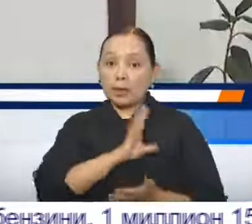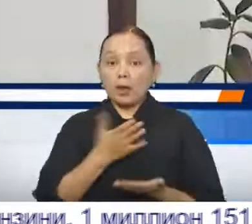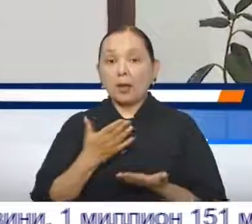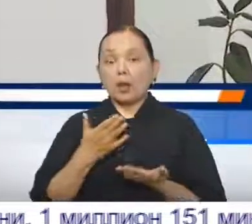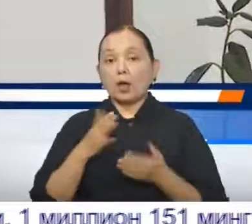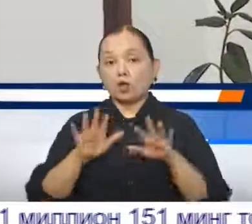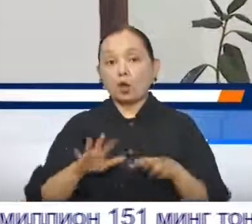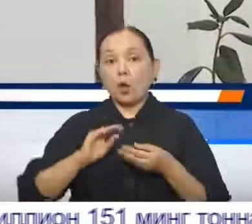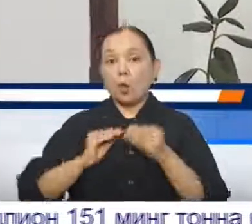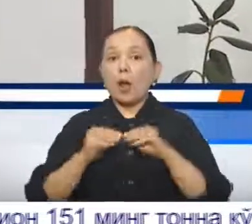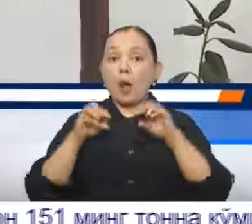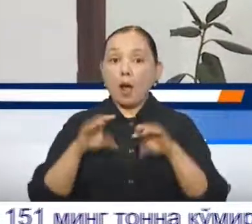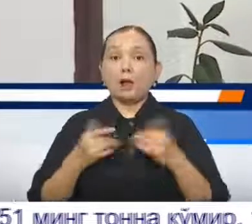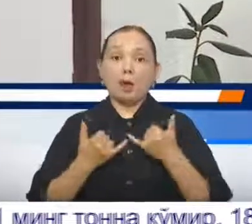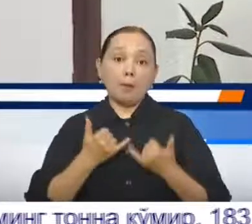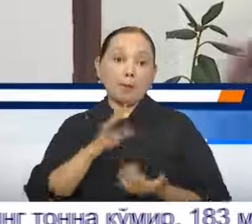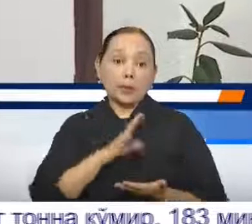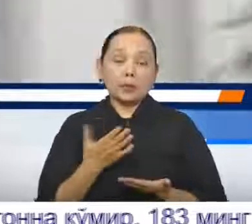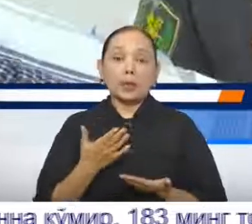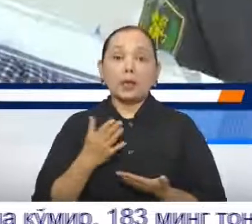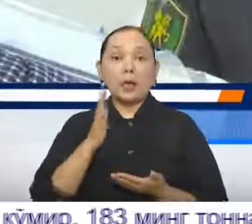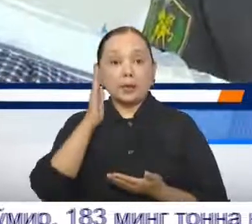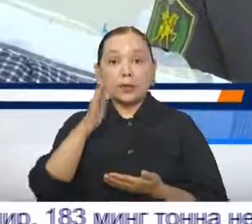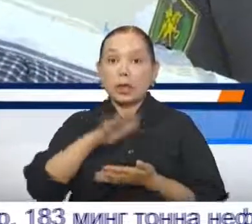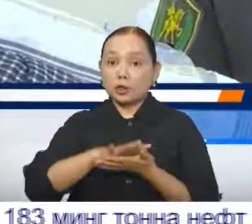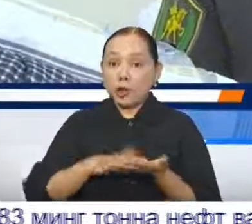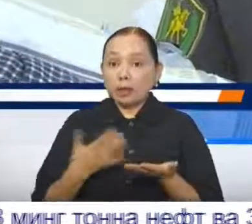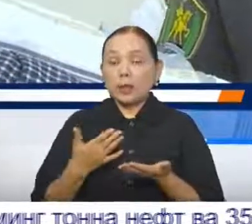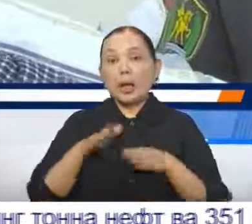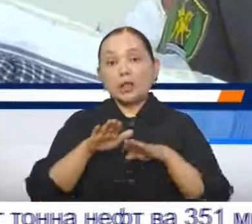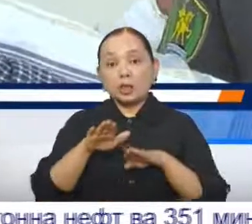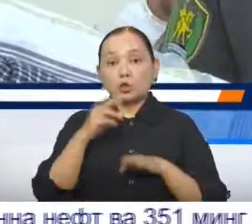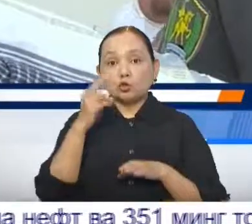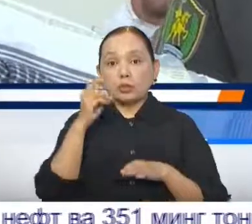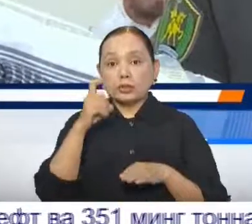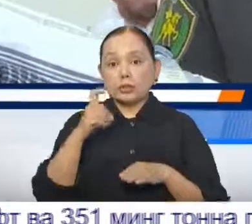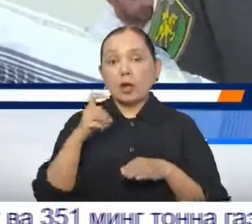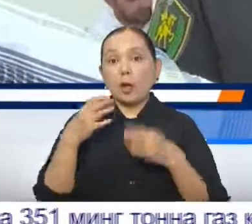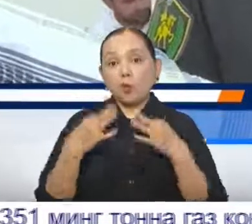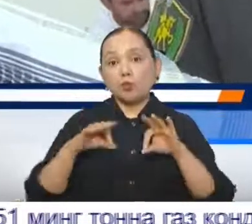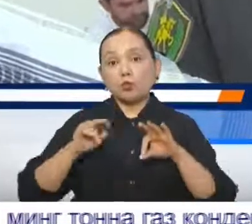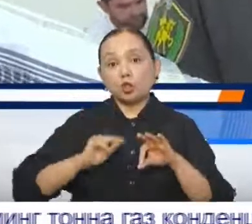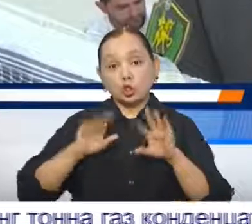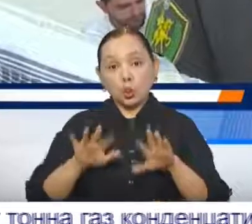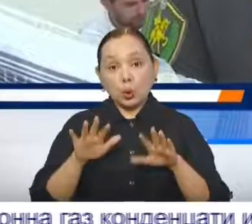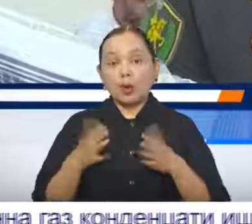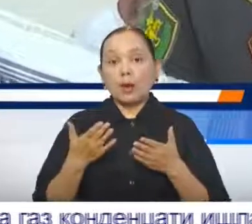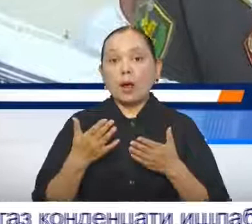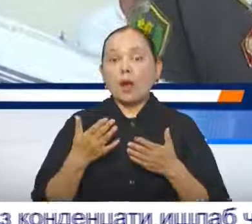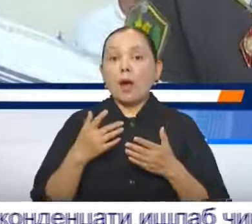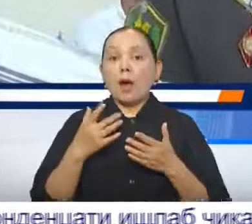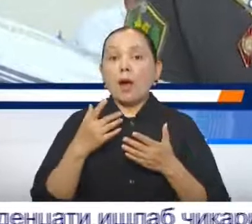Joy muammosini hal qilib berdilar. Kelajakda tikuvchilik seximizda bo'sh ish o'rinlariga harbiylar